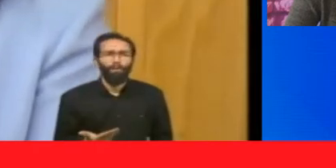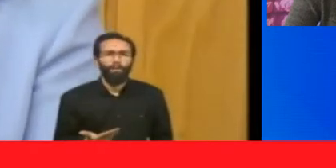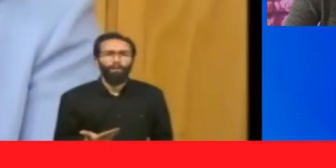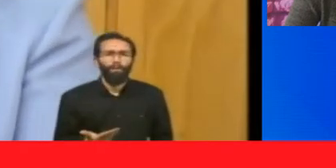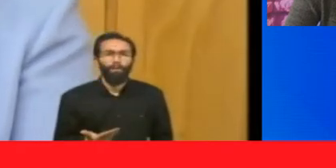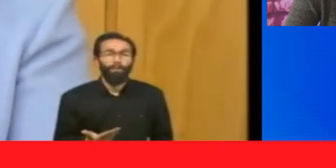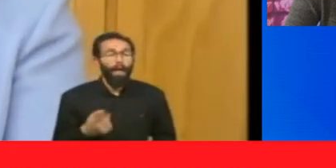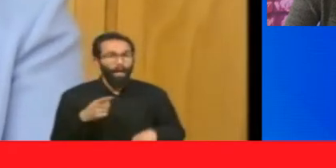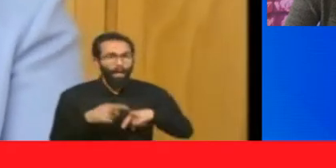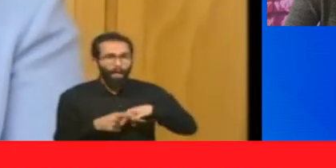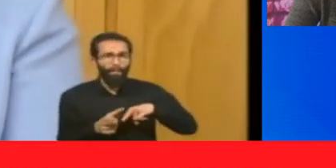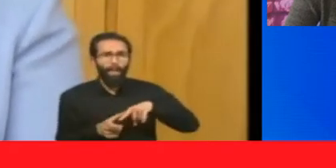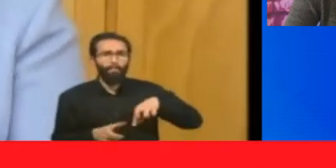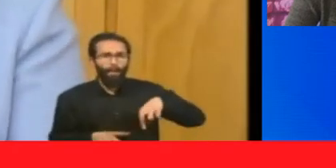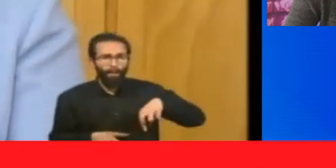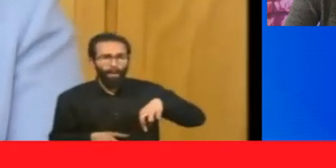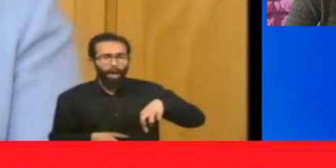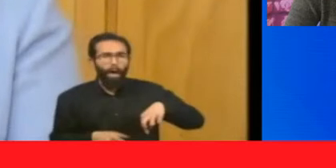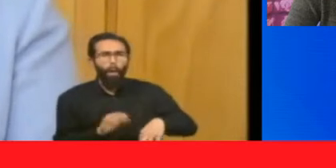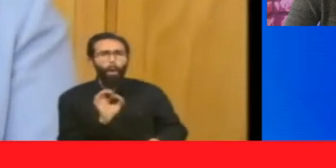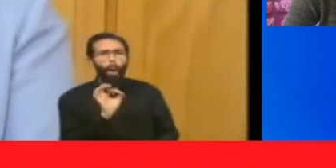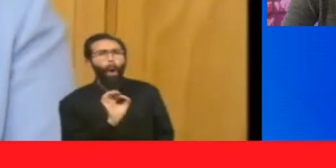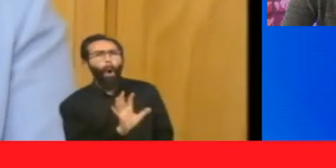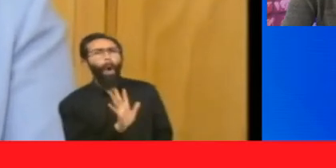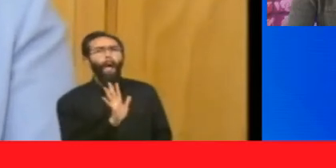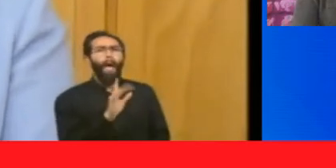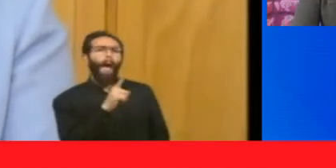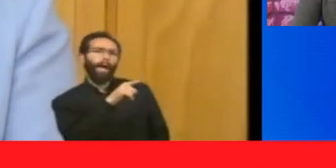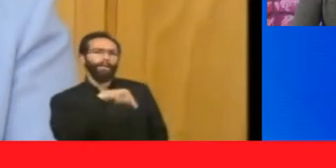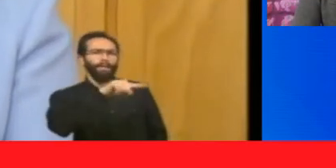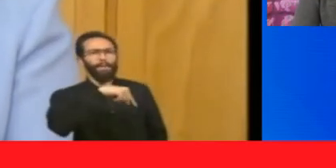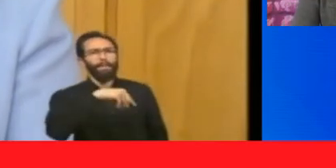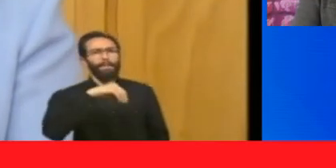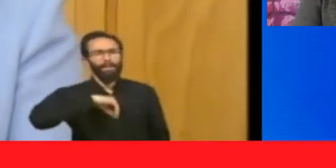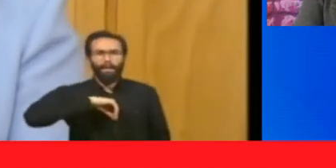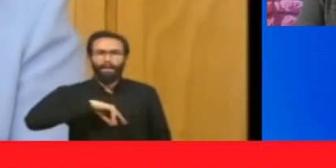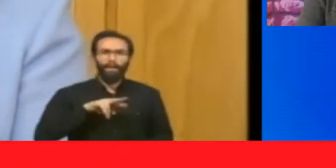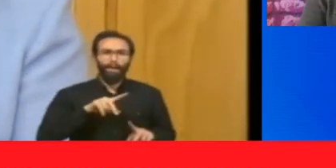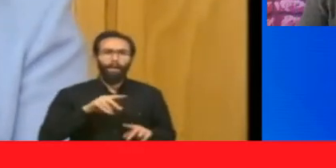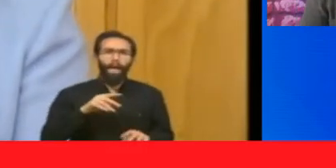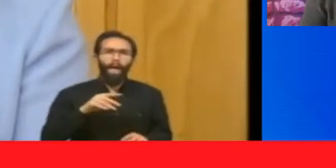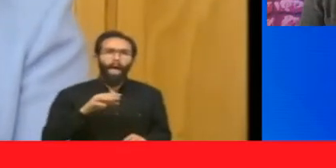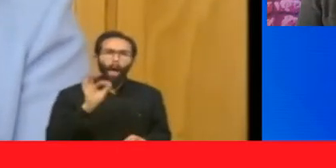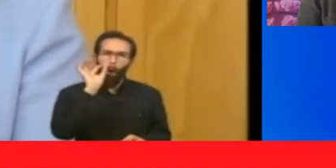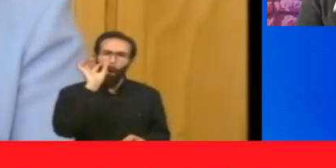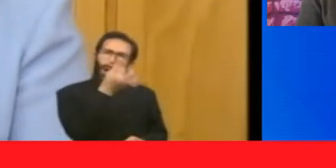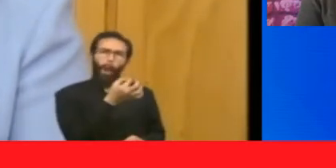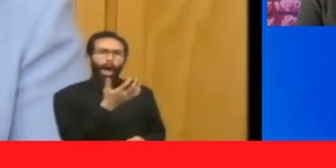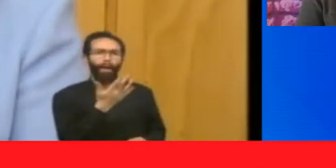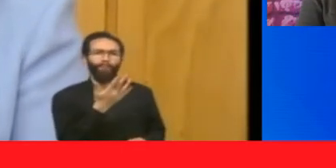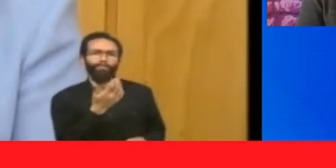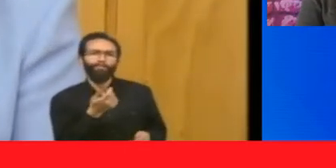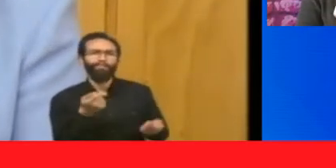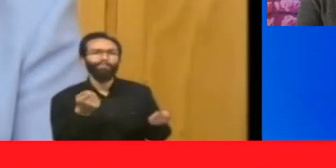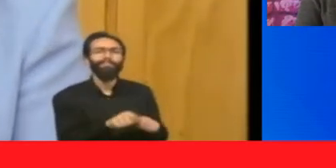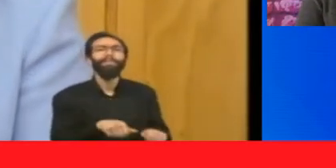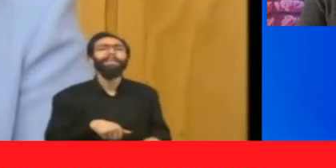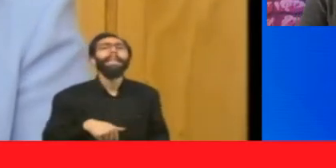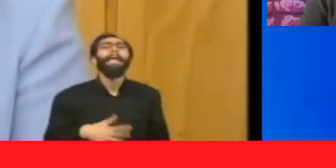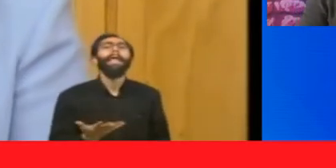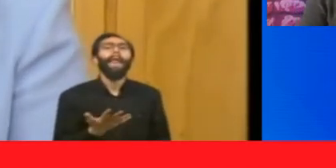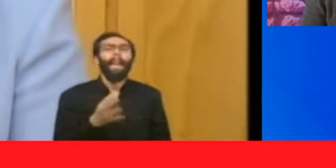arkadaşlarım. HDP öyle sandığınız gibi kolay bir lokma değildir. Boğazınızda